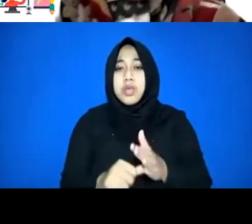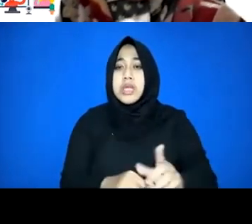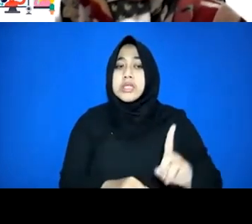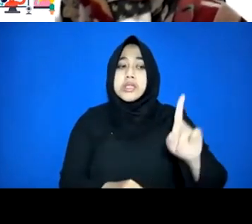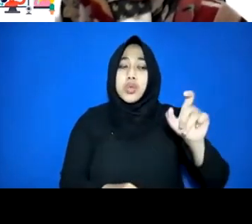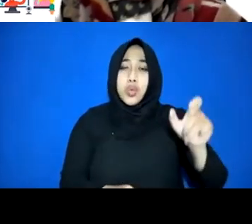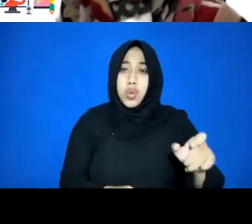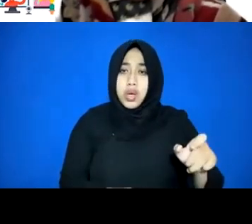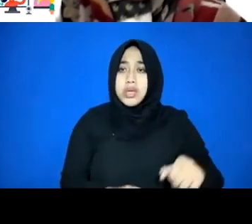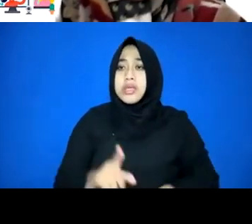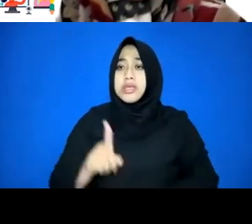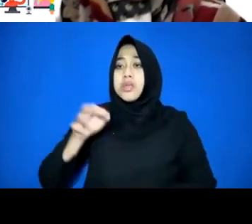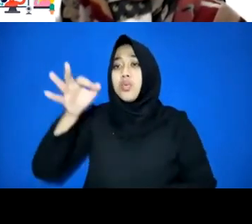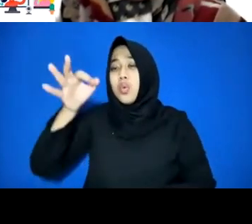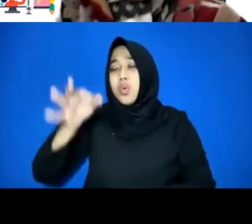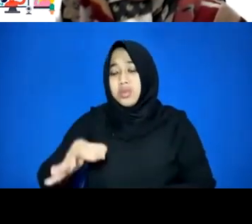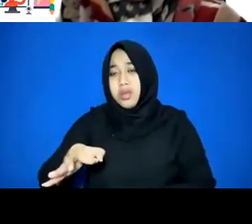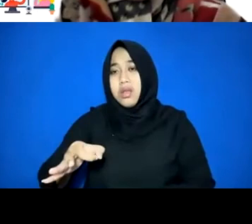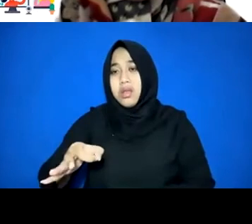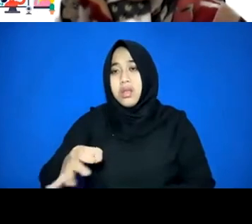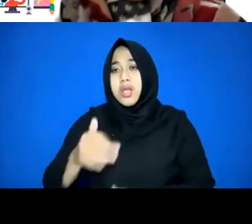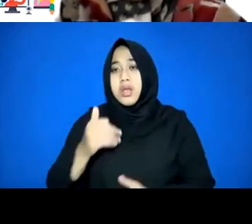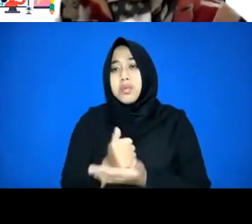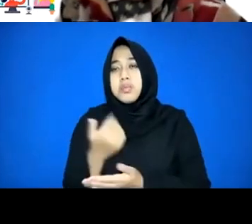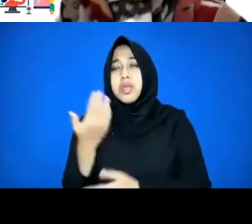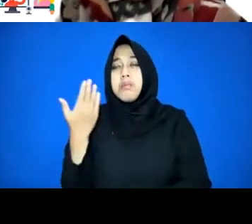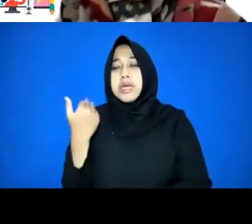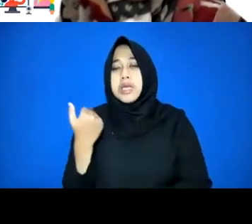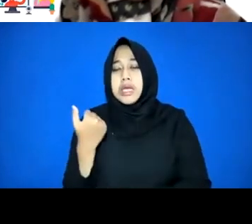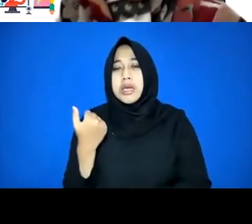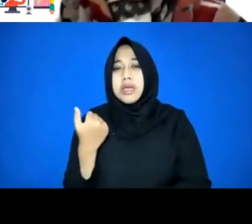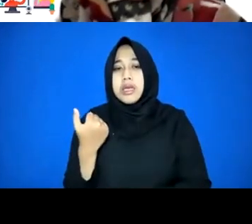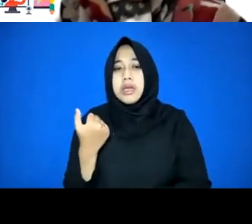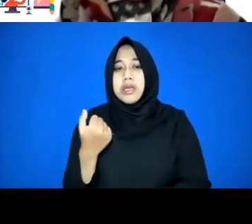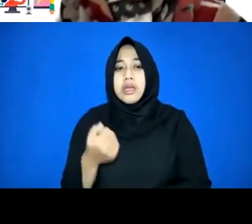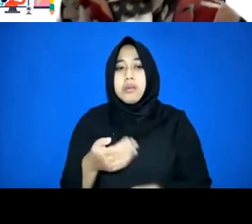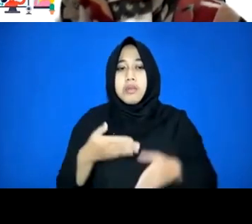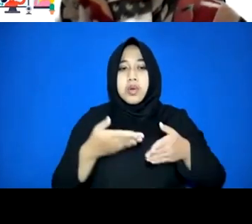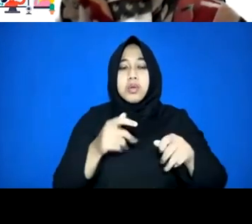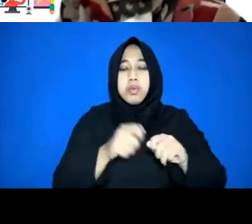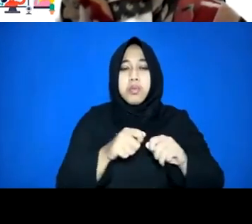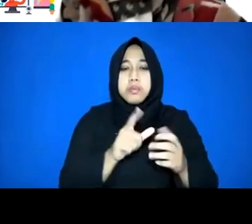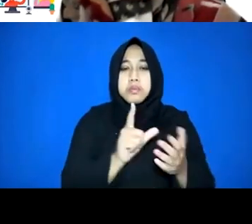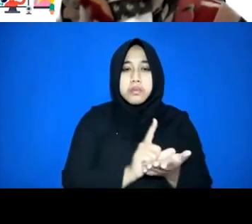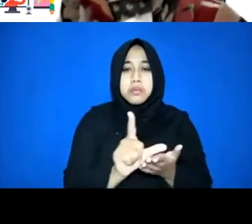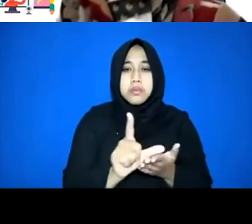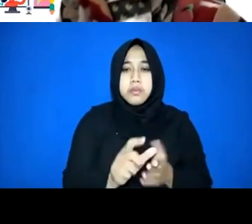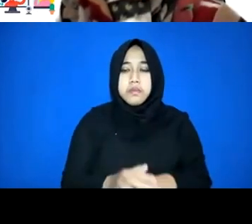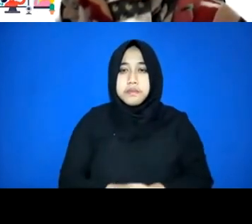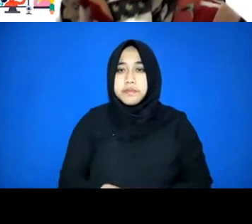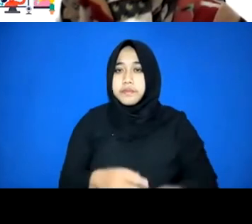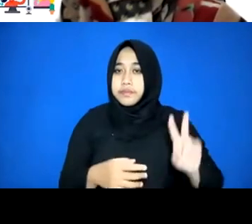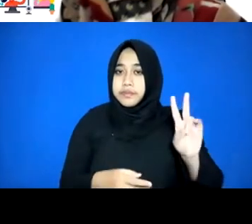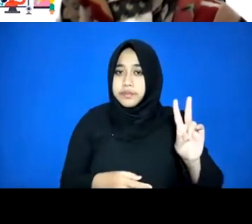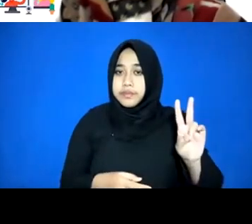satu kota itu akan meringankan juga dalam proses penanganan kasus dan juga pembuatan laporan. Yang kedua,